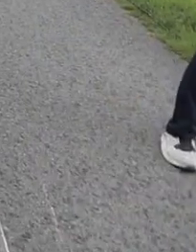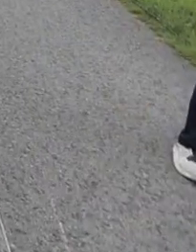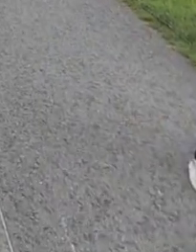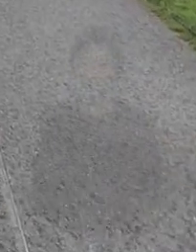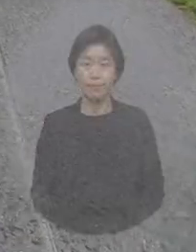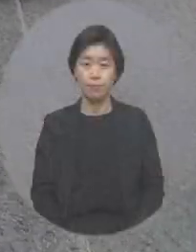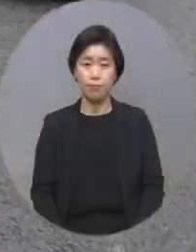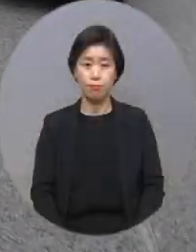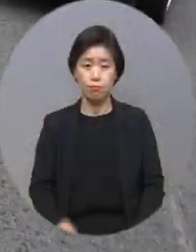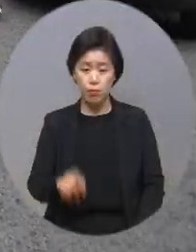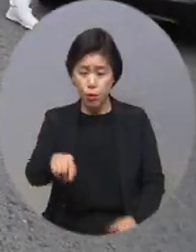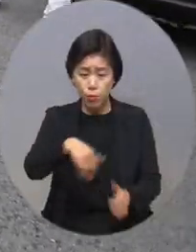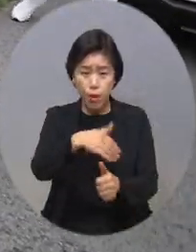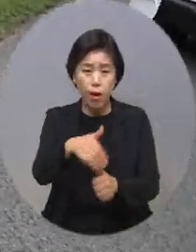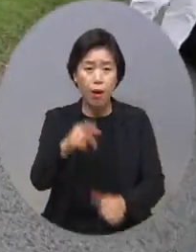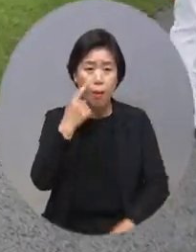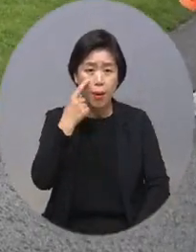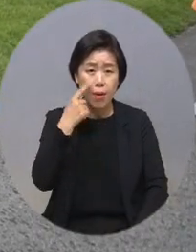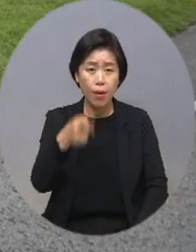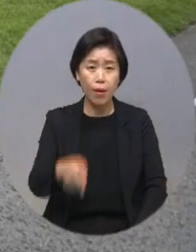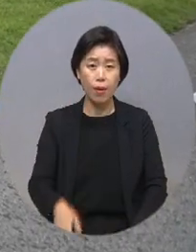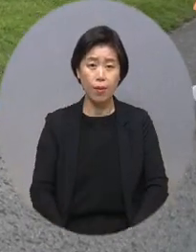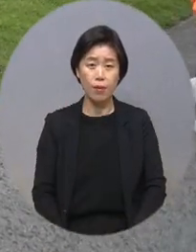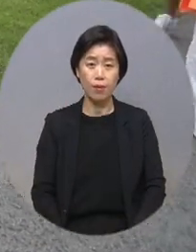이런 경우는.